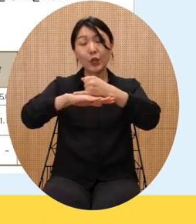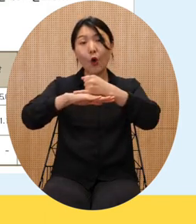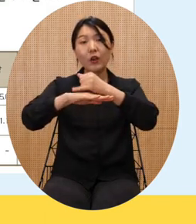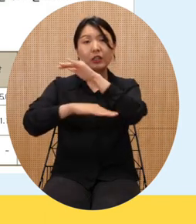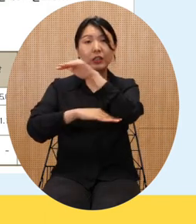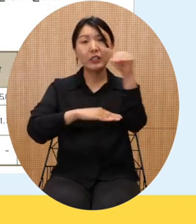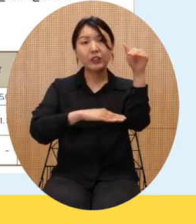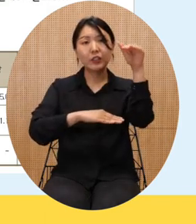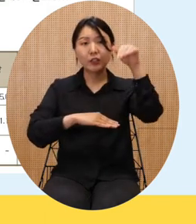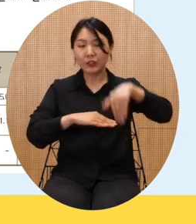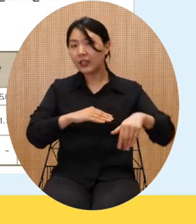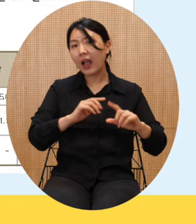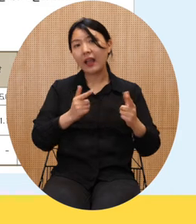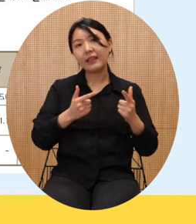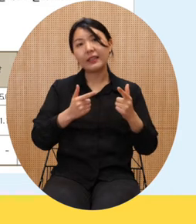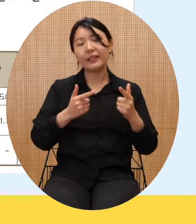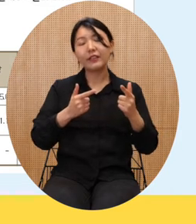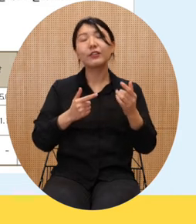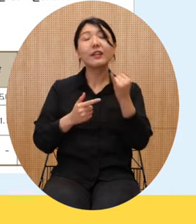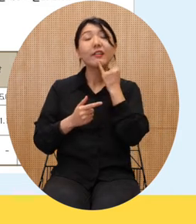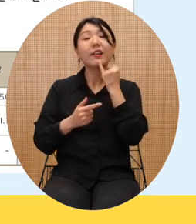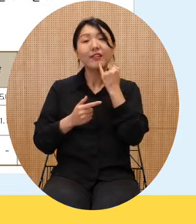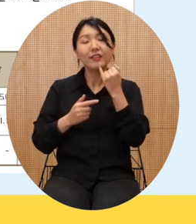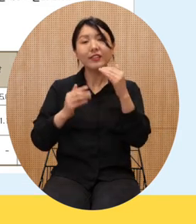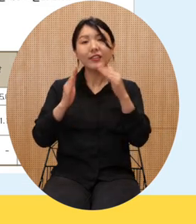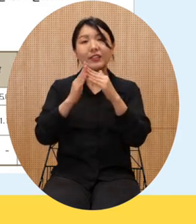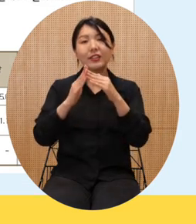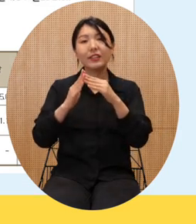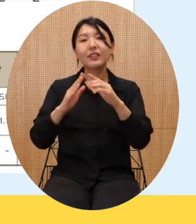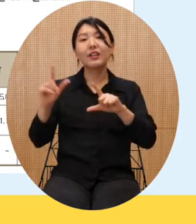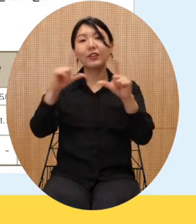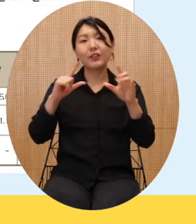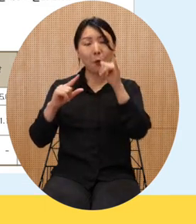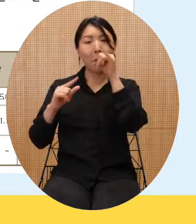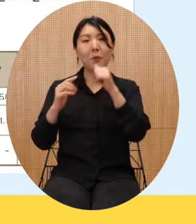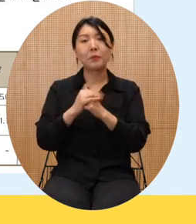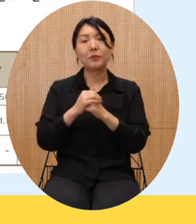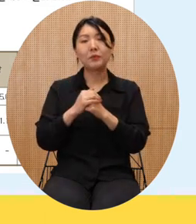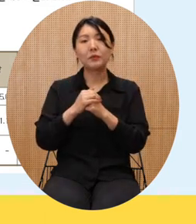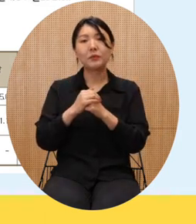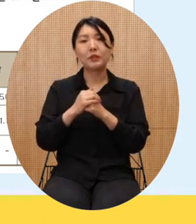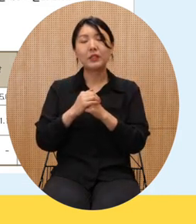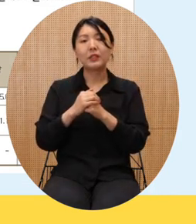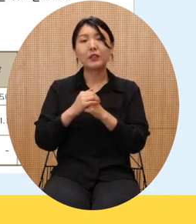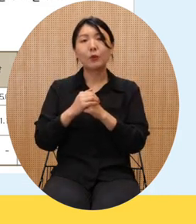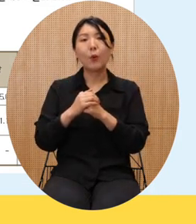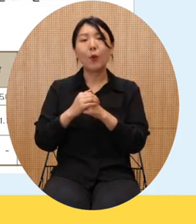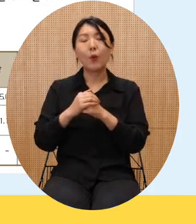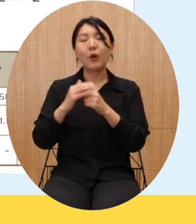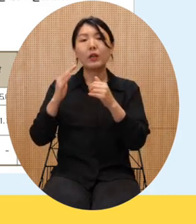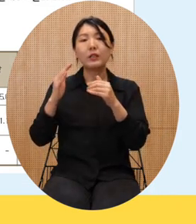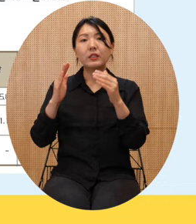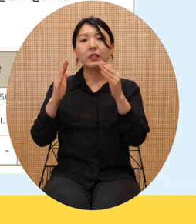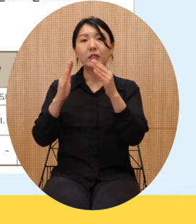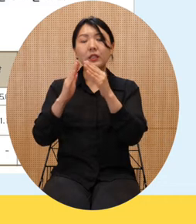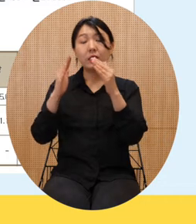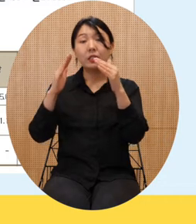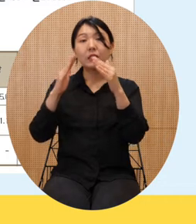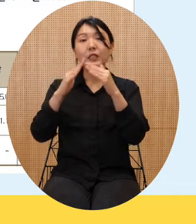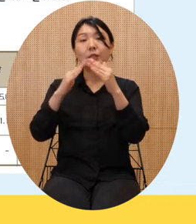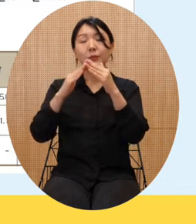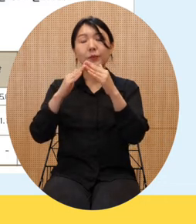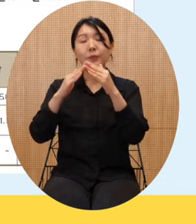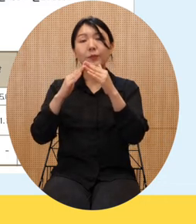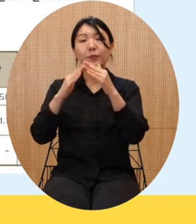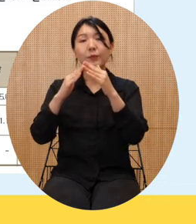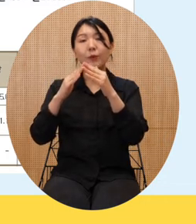괜찮은, 지금 최저주거 기준 미달되지 않는 가구에 살고 계신 경우죠. 그리고 이미